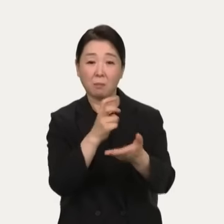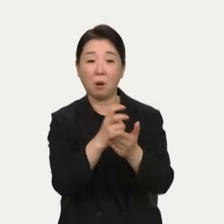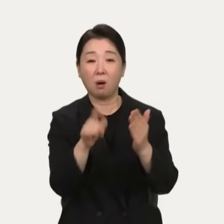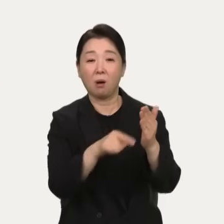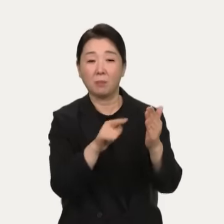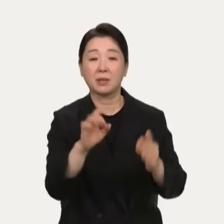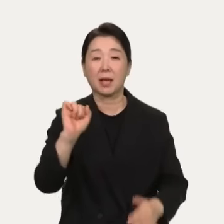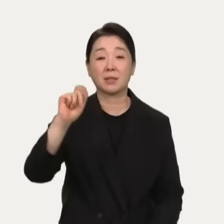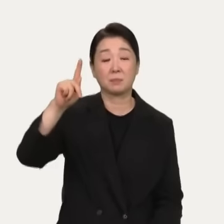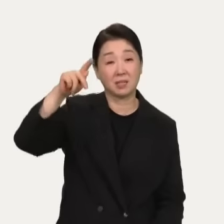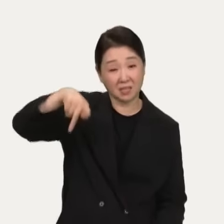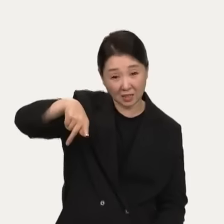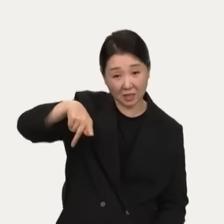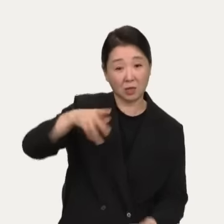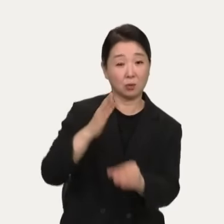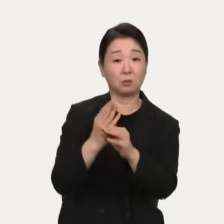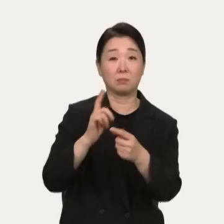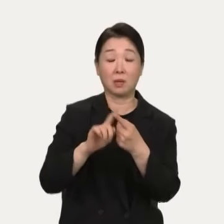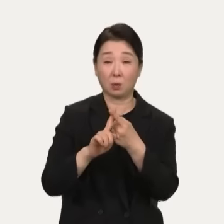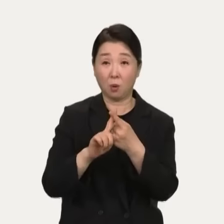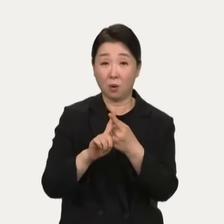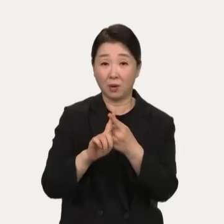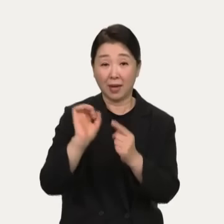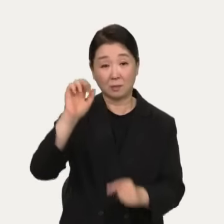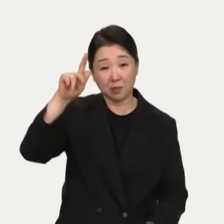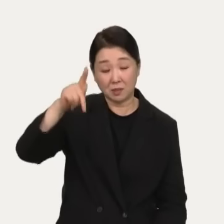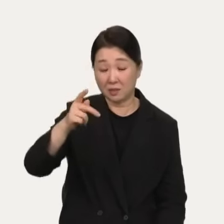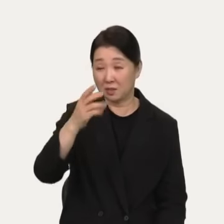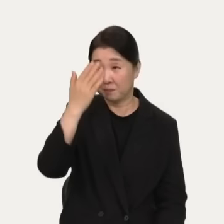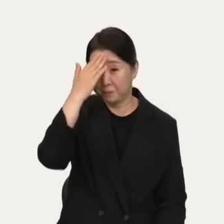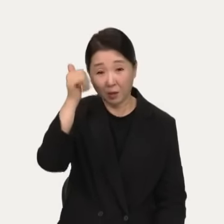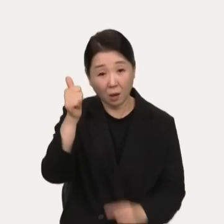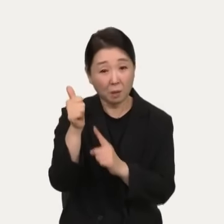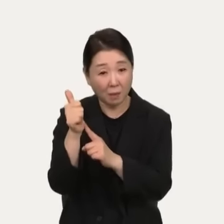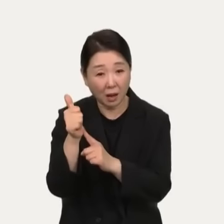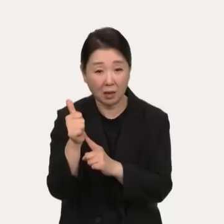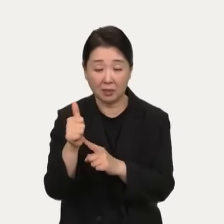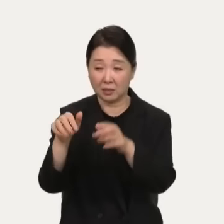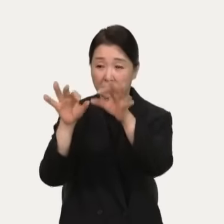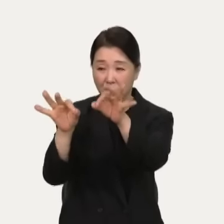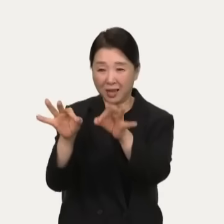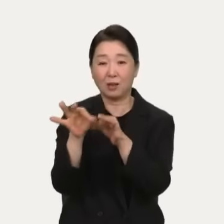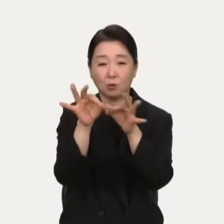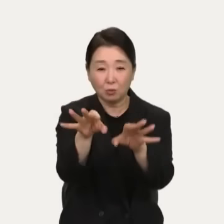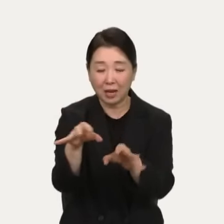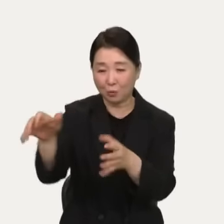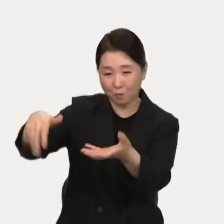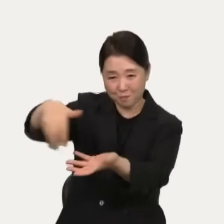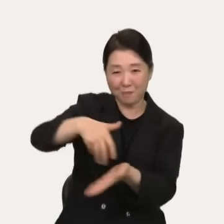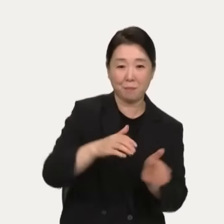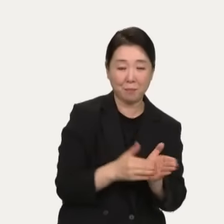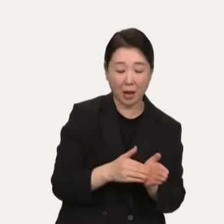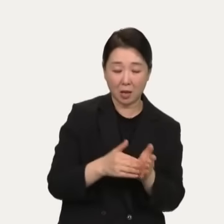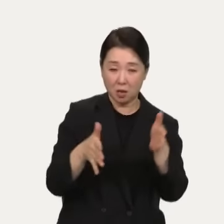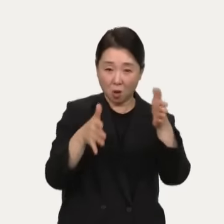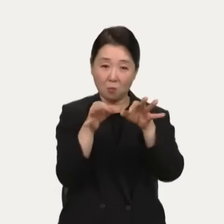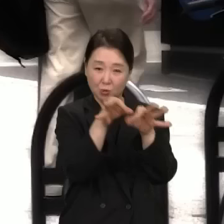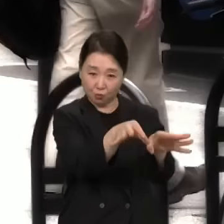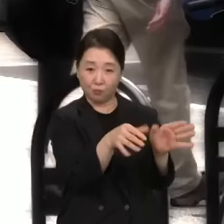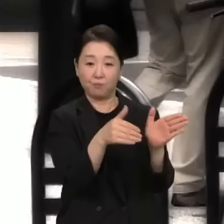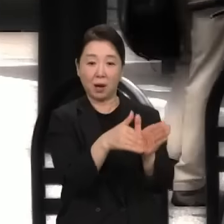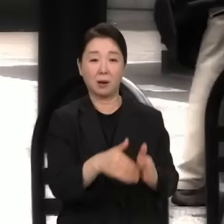SPC가 중심입니다. 이 법인이 투자금과 현지 은행에서 받은 대출금으로 해당 건물에 투자하는